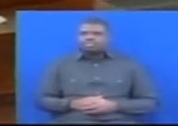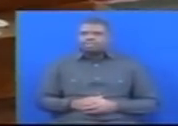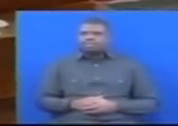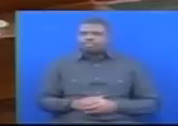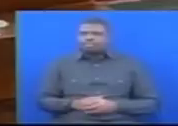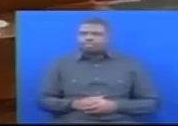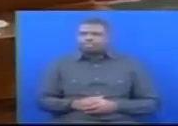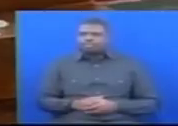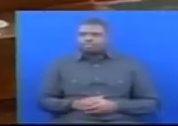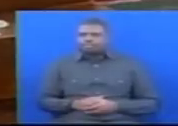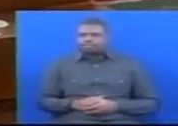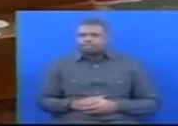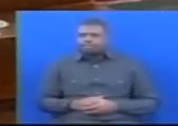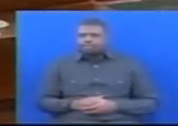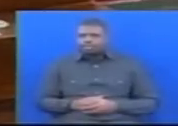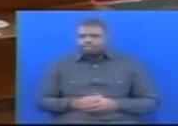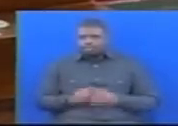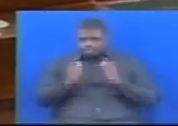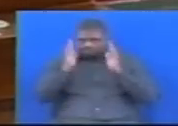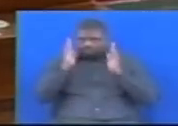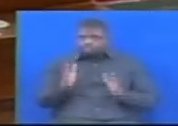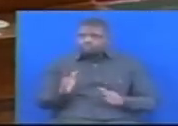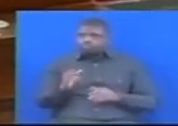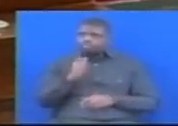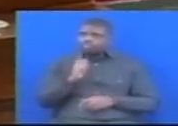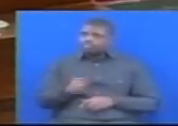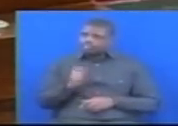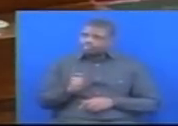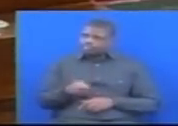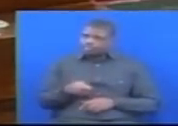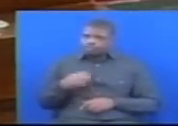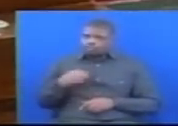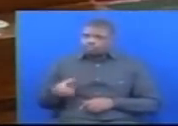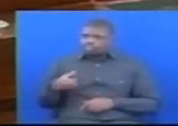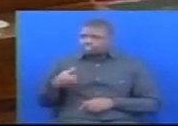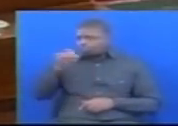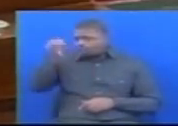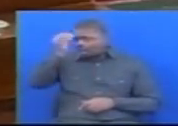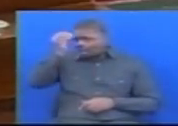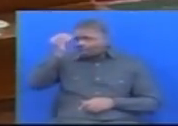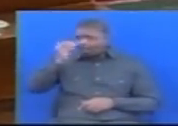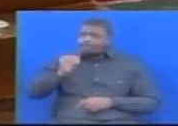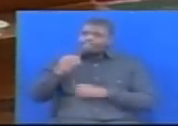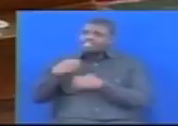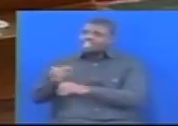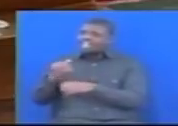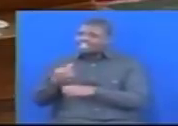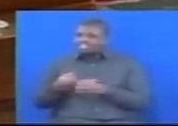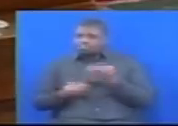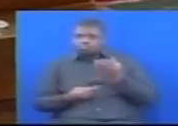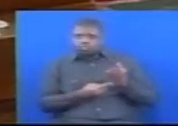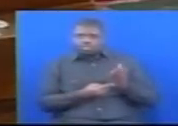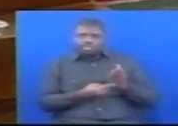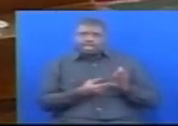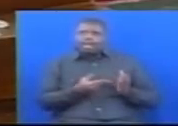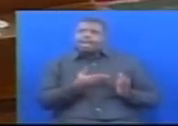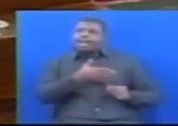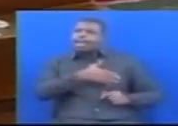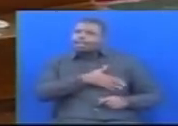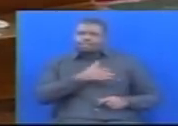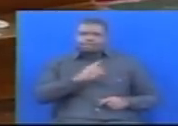majibu. Mheshimiwa Spika, kwa niaba ya Waziri wa Elimu, Sayansi na Teknolojia, napenda kujibu swali la Mheshimiwa